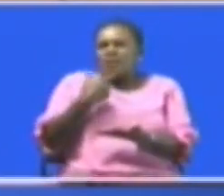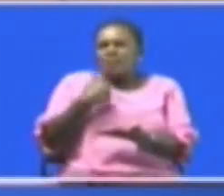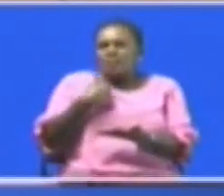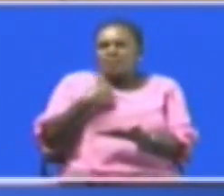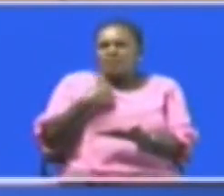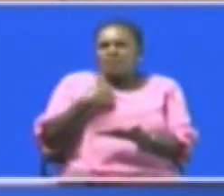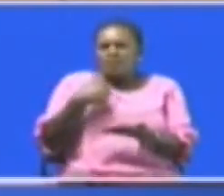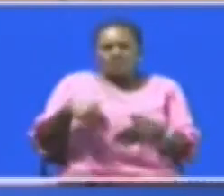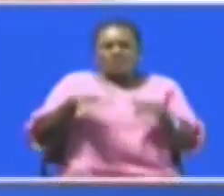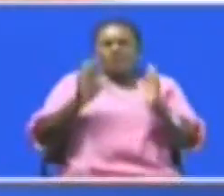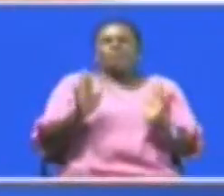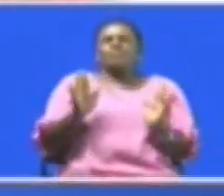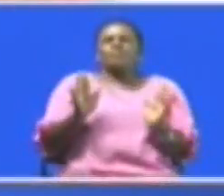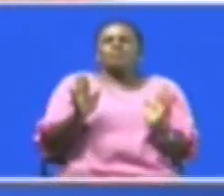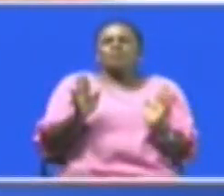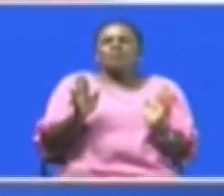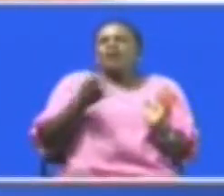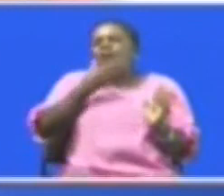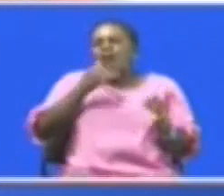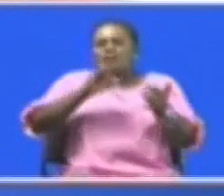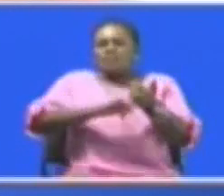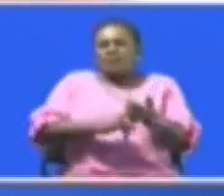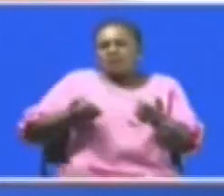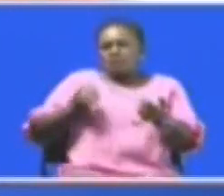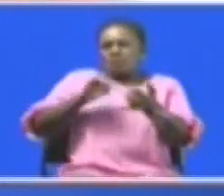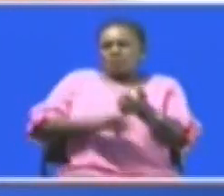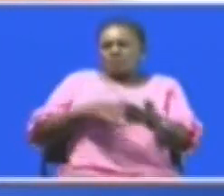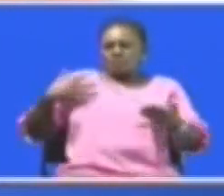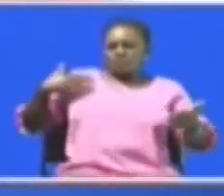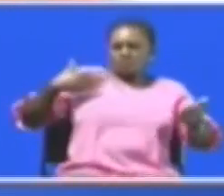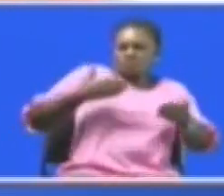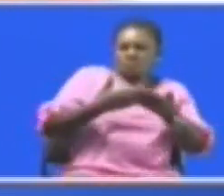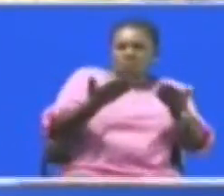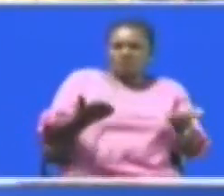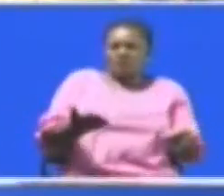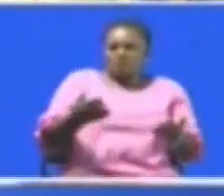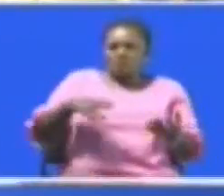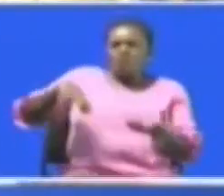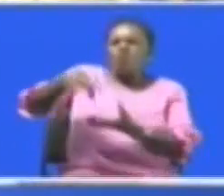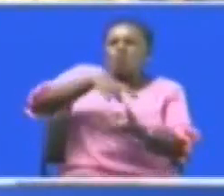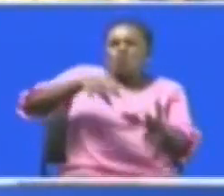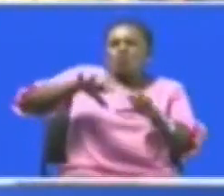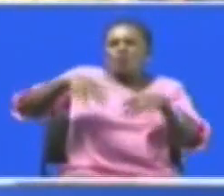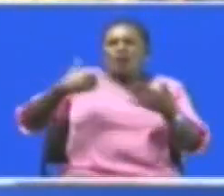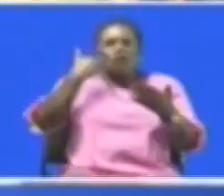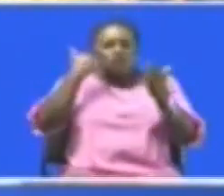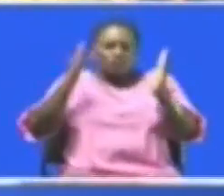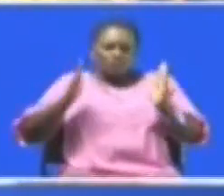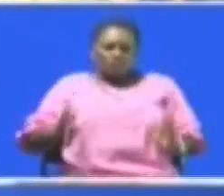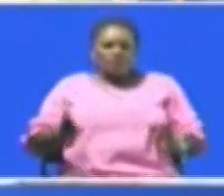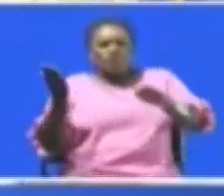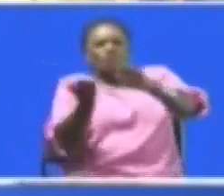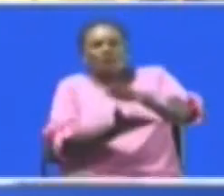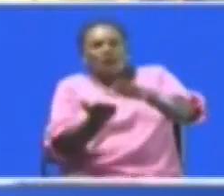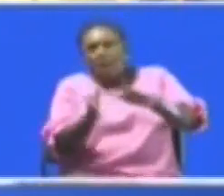Nilikata kliniki sikuendelea. Benjamin and his wife to this day are puzzled with how a patient's file